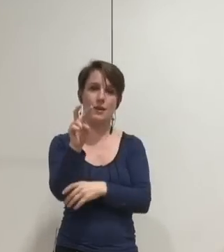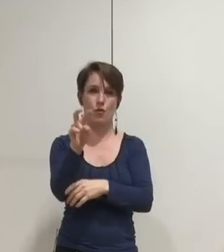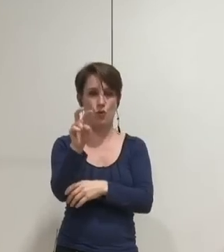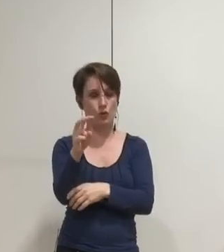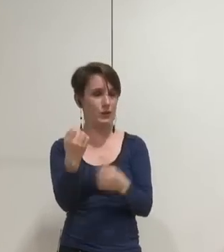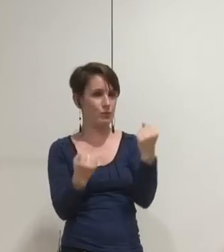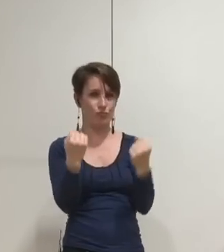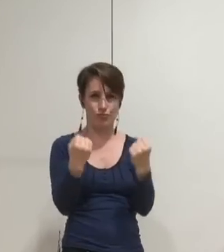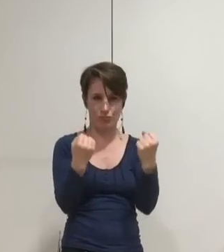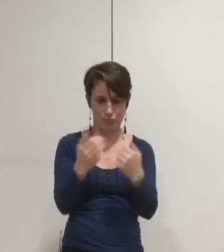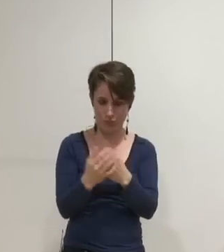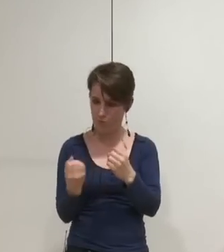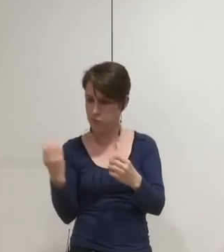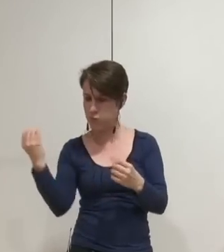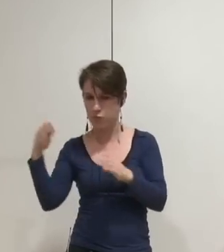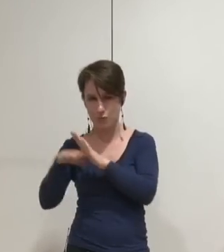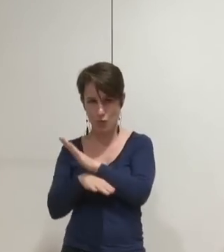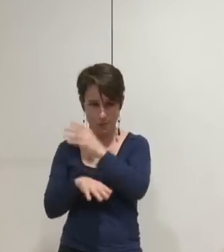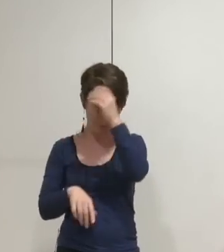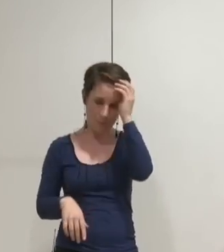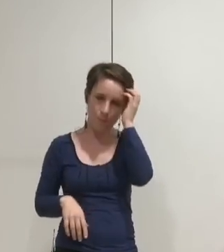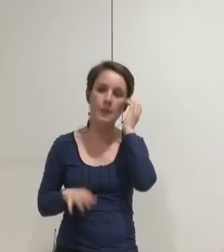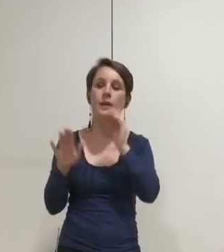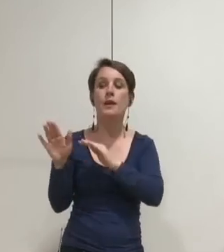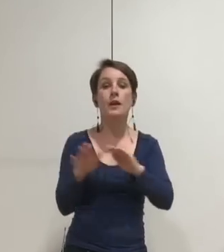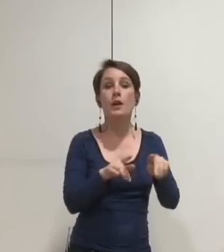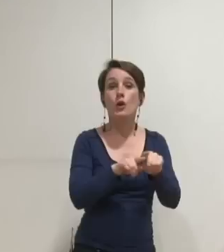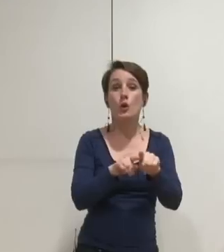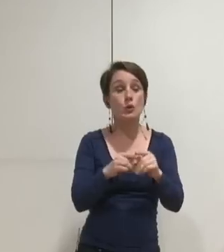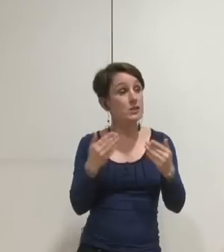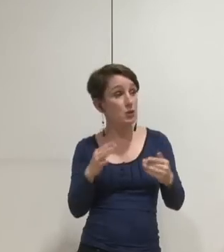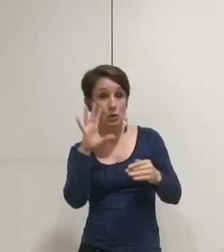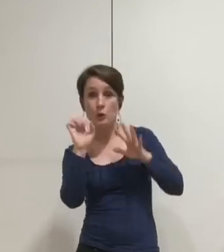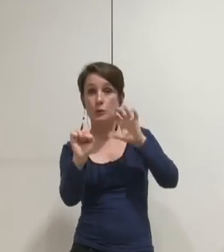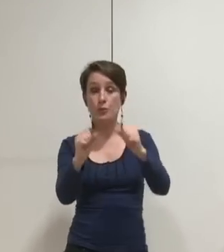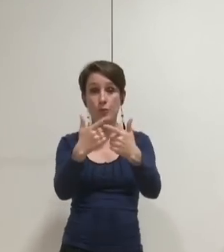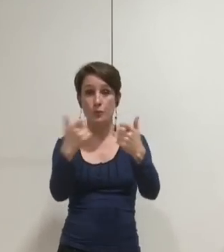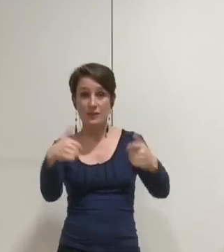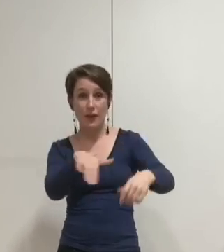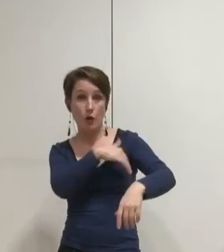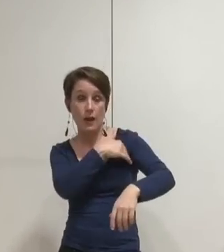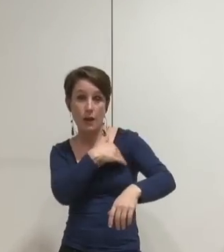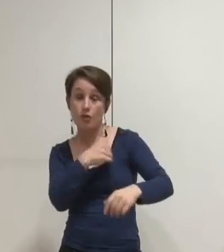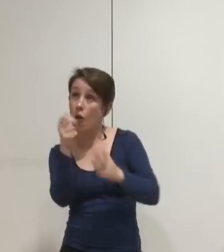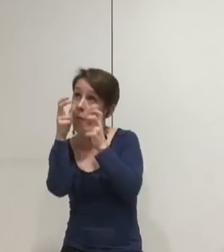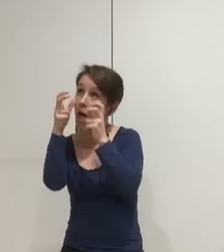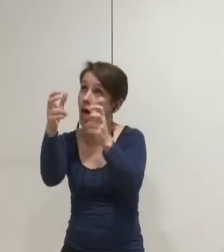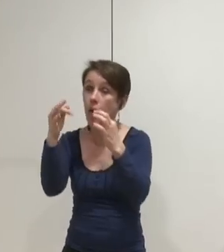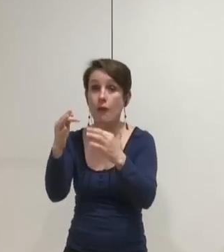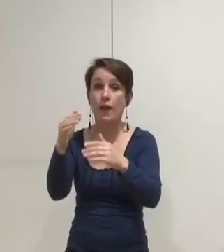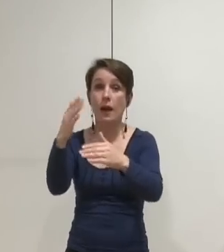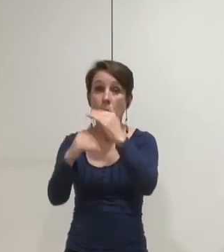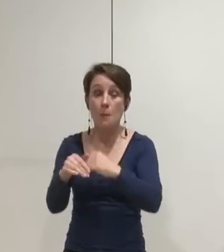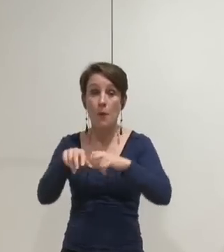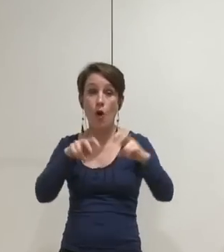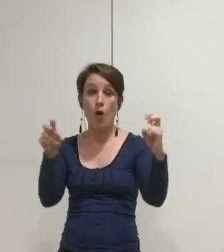s'aperçoit qu'un certain nombre de nos agents sont sensible à la démarche du Plan de Déplacement administration mais qui sont